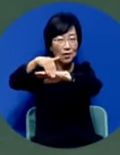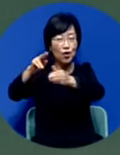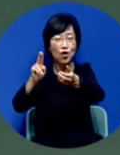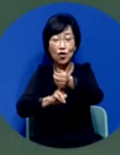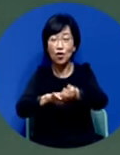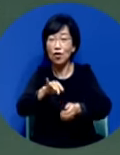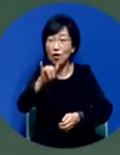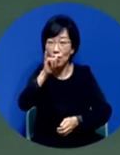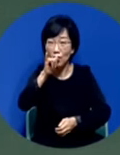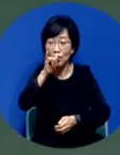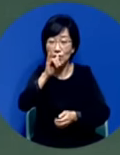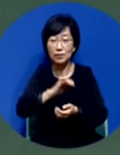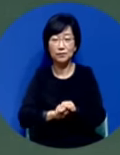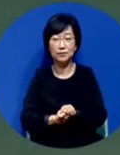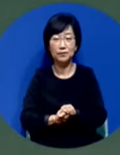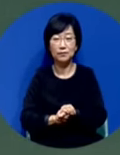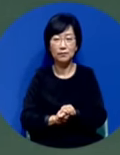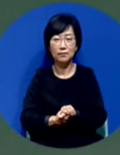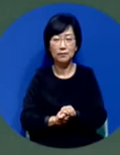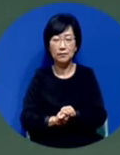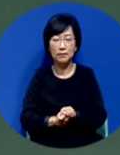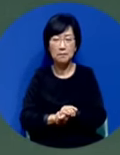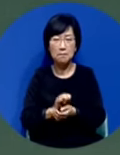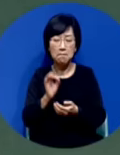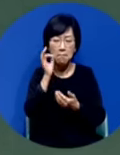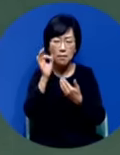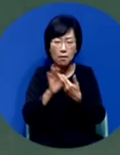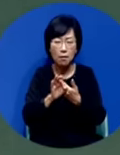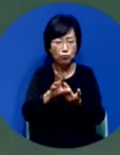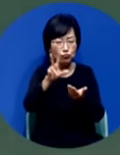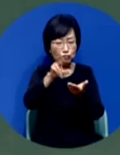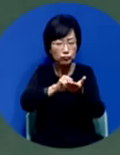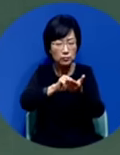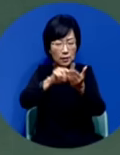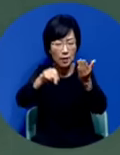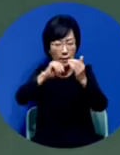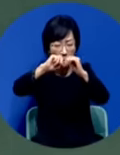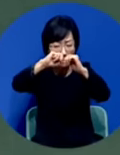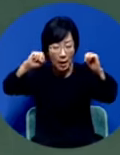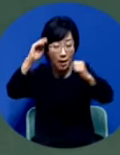일부 설교도 그겁니다. 뭐 그거 못 깨달으면요 계속 평생 고생하다 가는 겁니다.